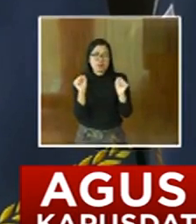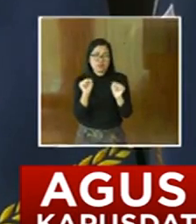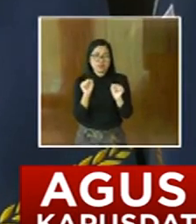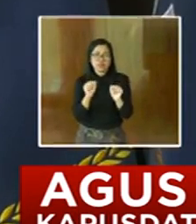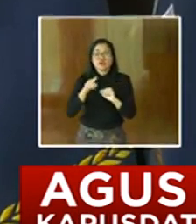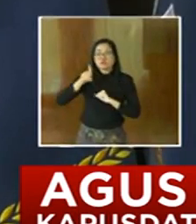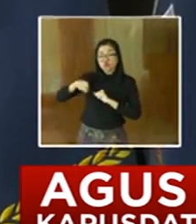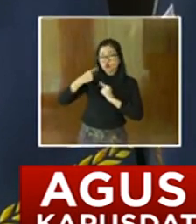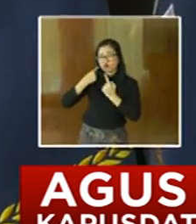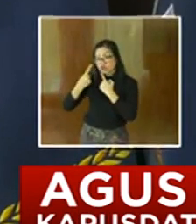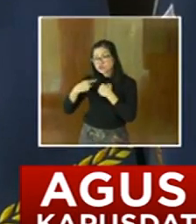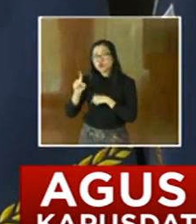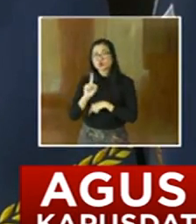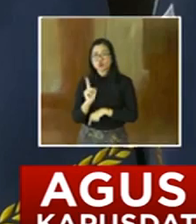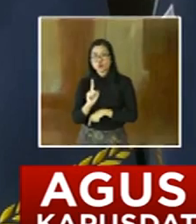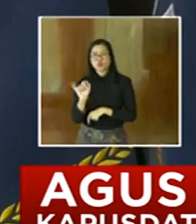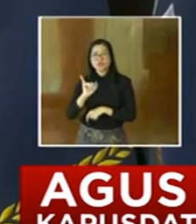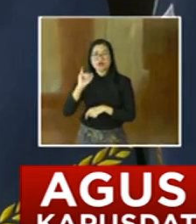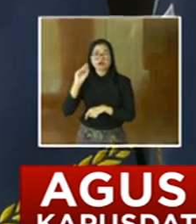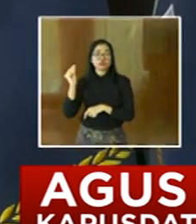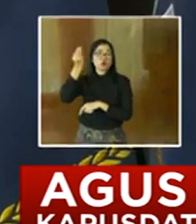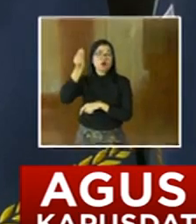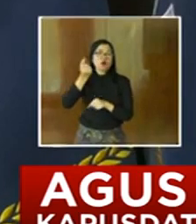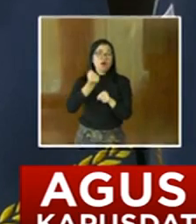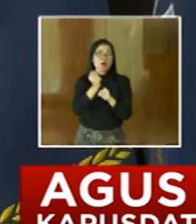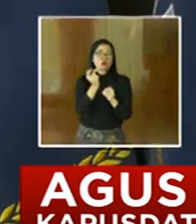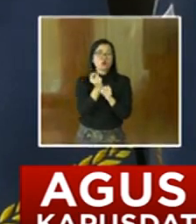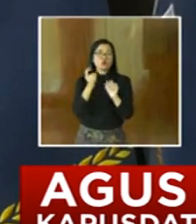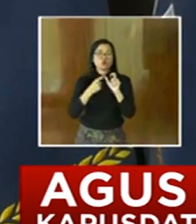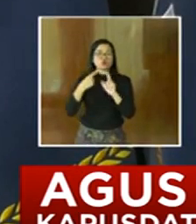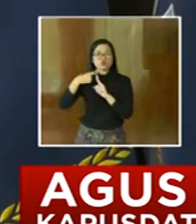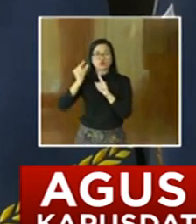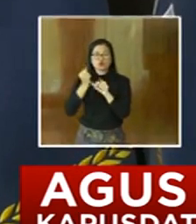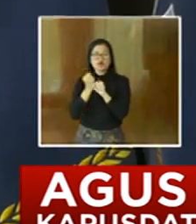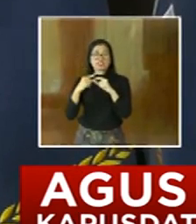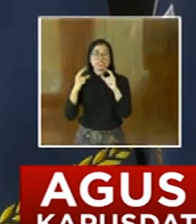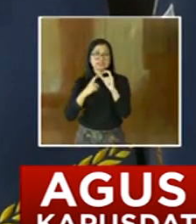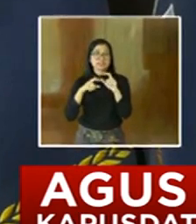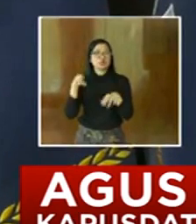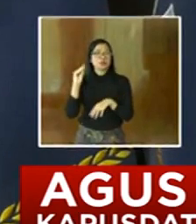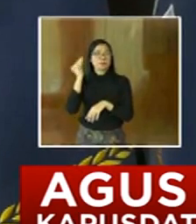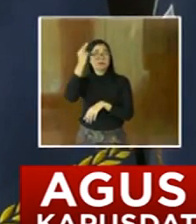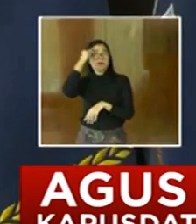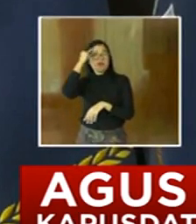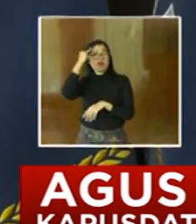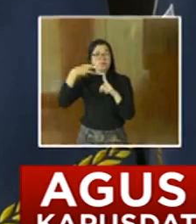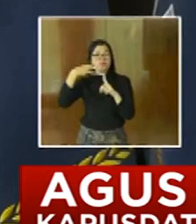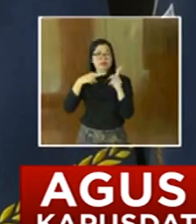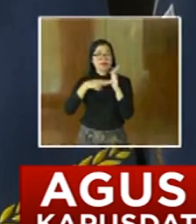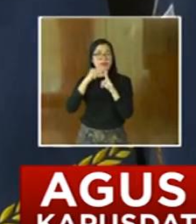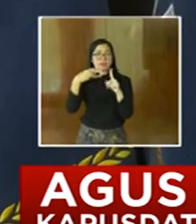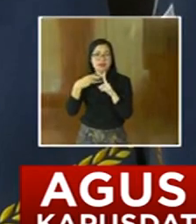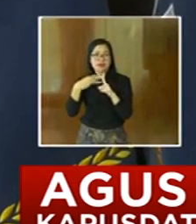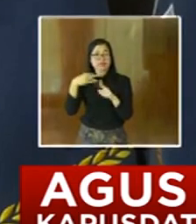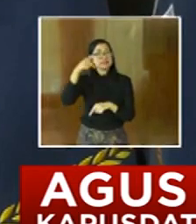dahulu dengan Ketua gugus tugas percepatan penanggulangan coffee 19 yaitu Kepala BNPB di sini nanti ada tim Disini yang